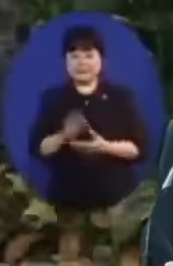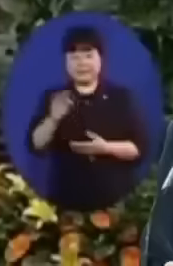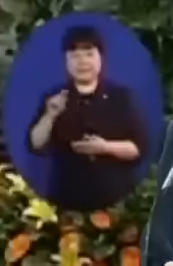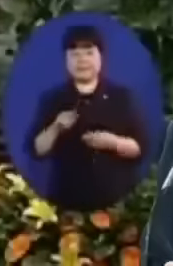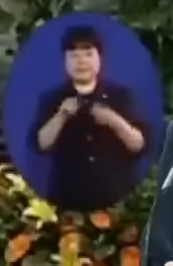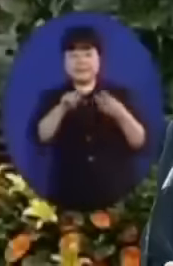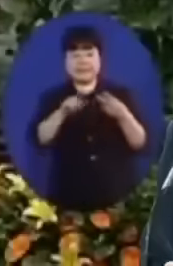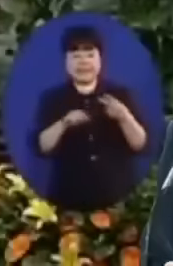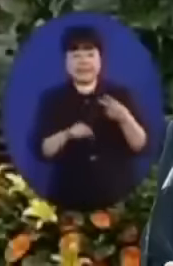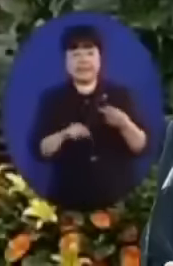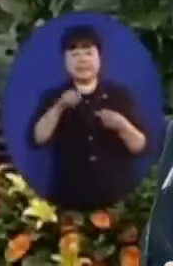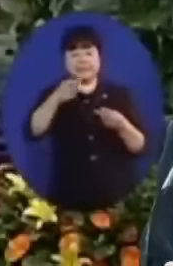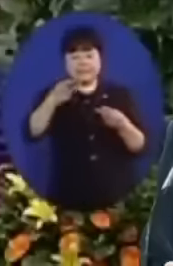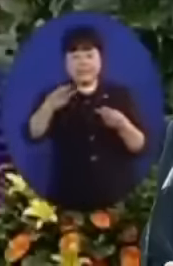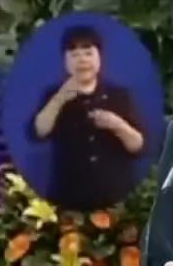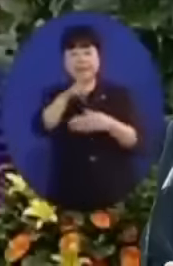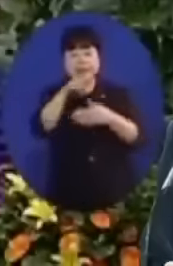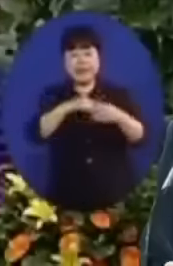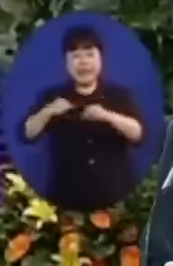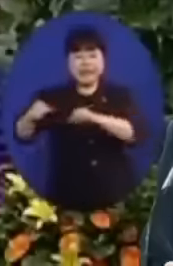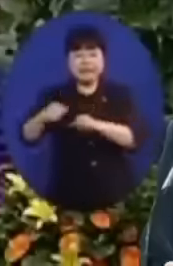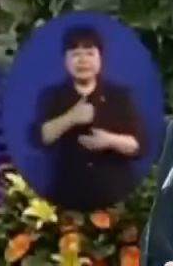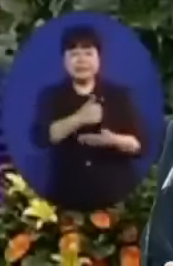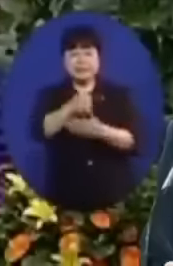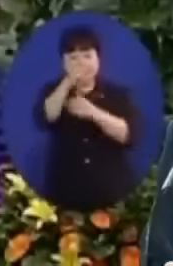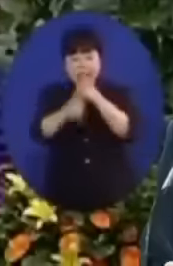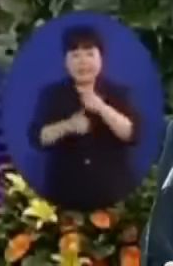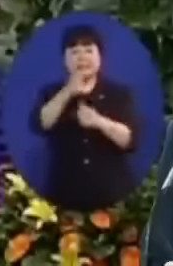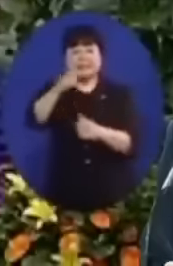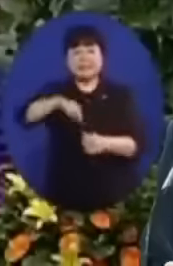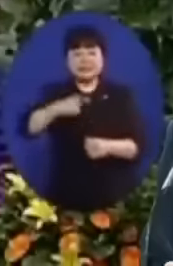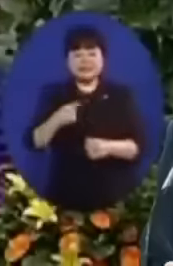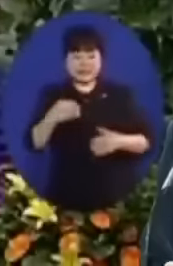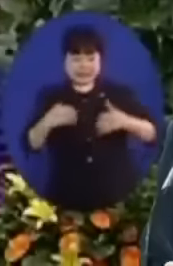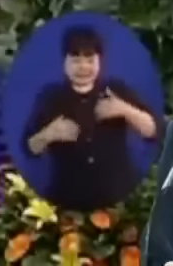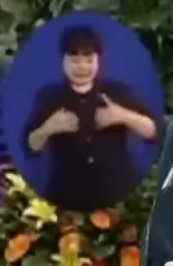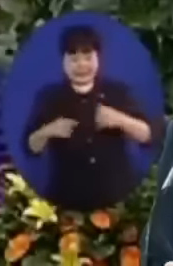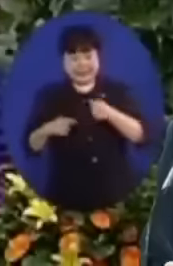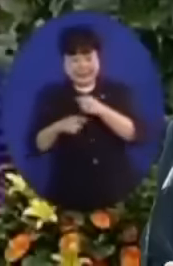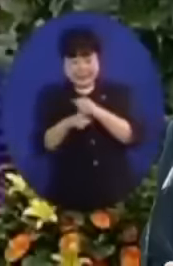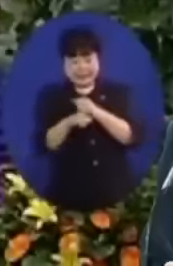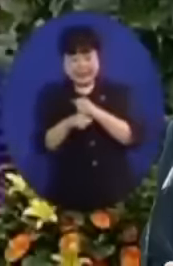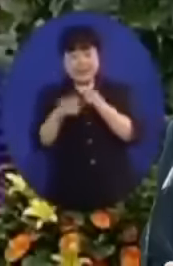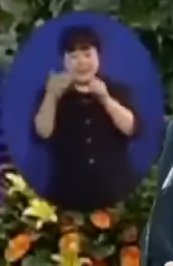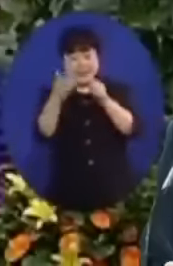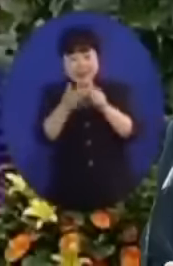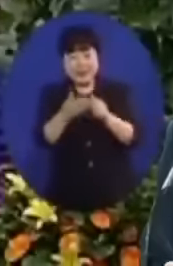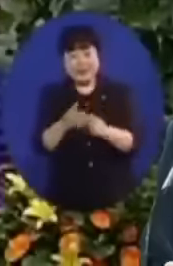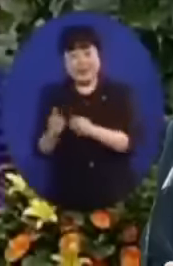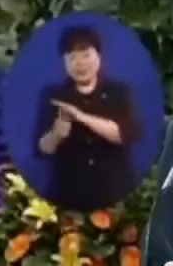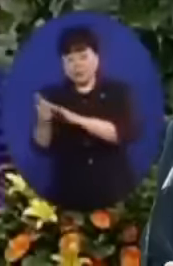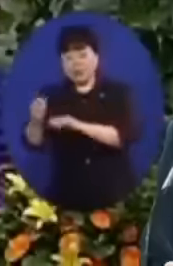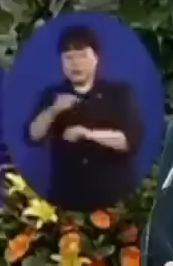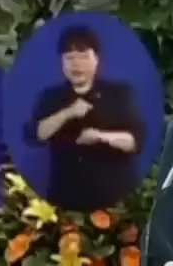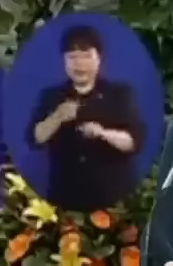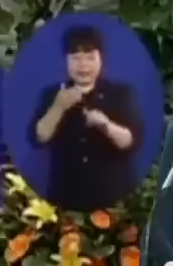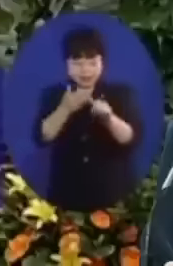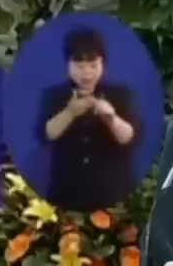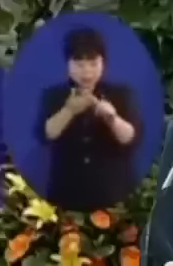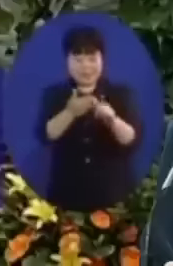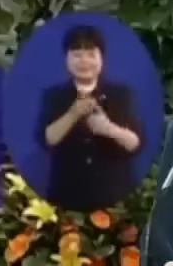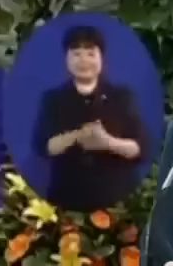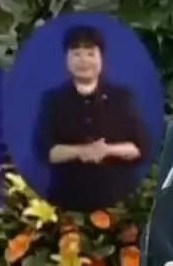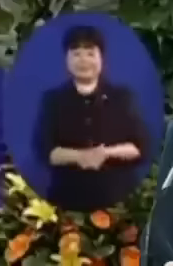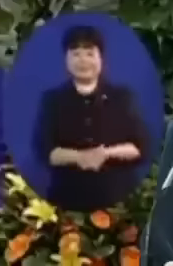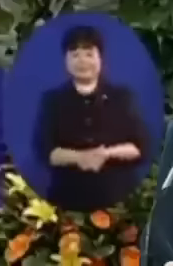빌립보서 2장 13절에 너희 안에서 행하시는 이는 하나님이시니 자기의 기쁘신 뜻을 위하여 너희에게 소원을 두고